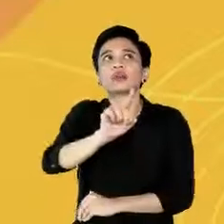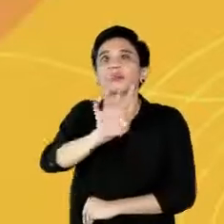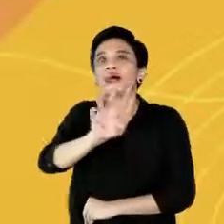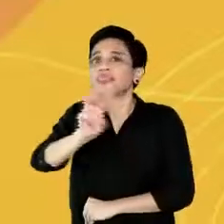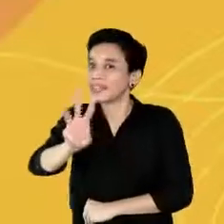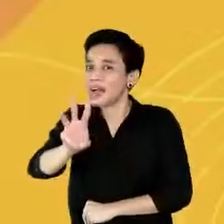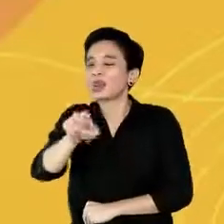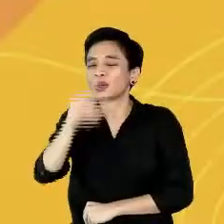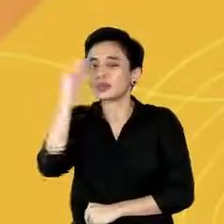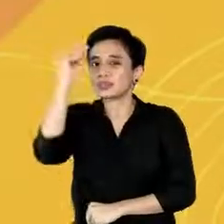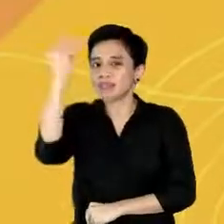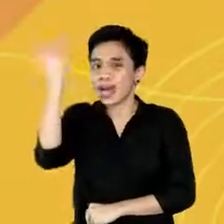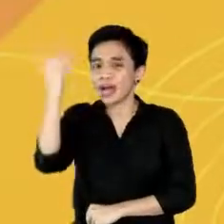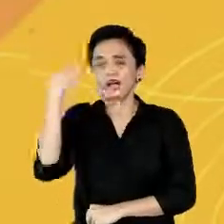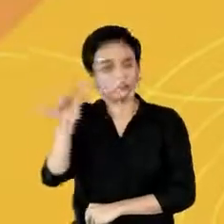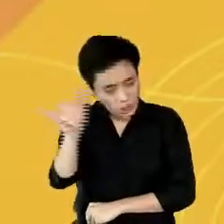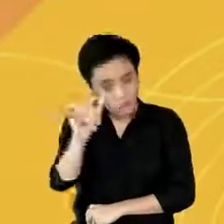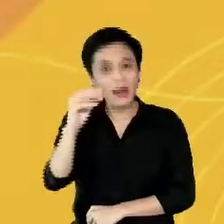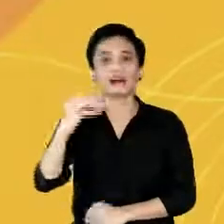sana